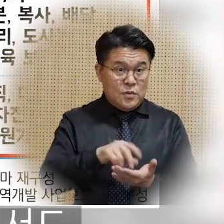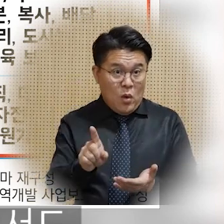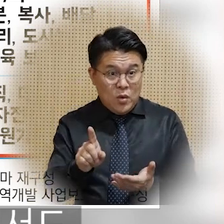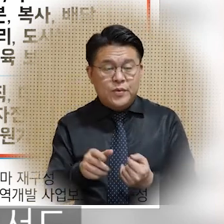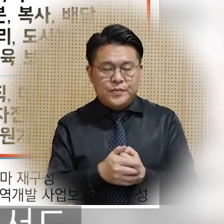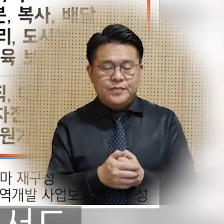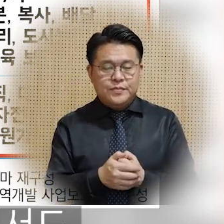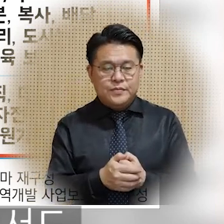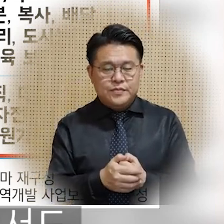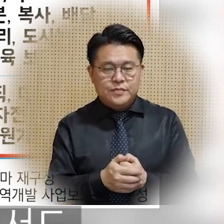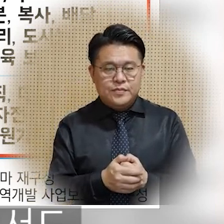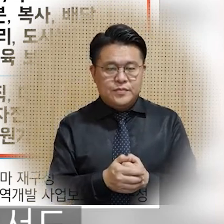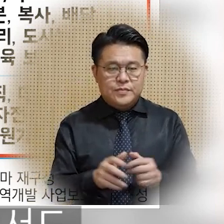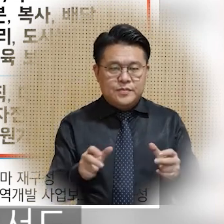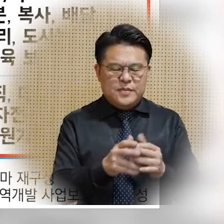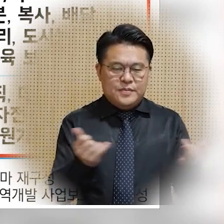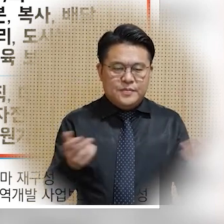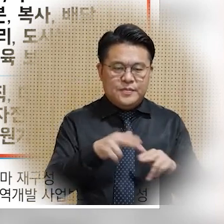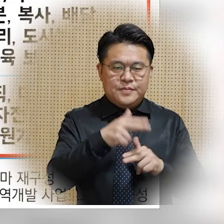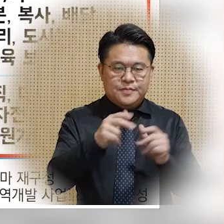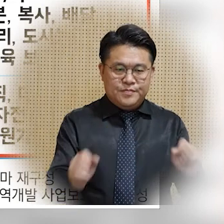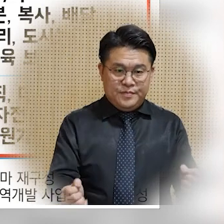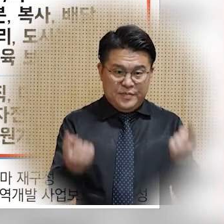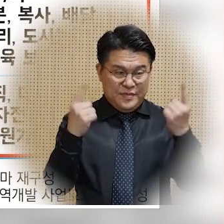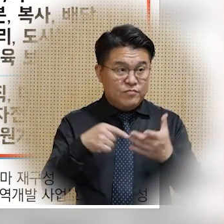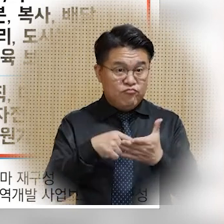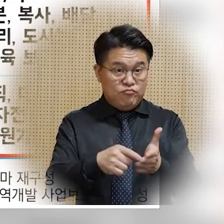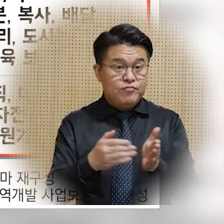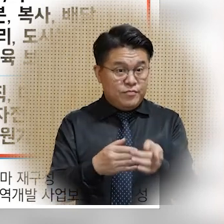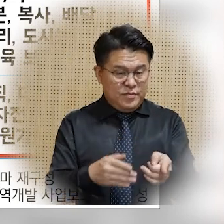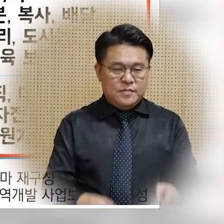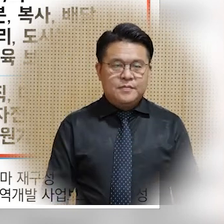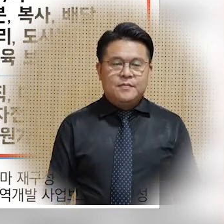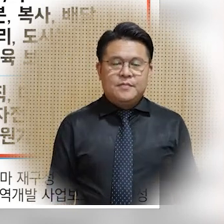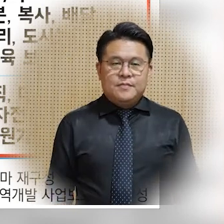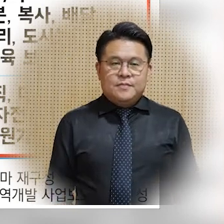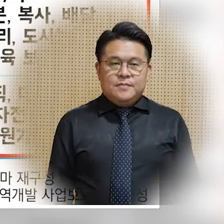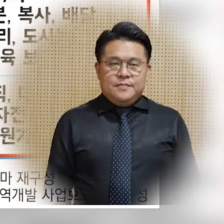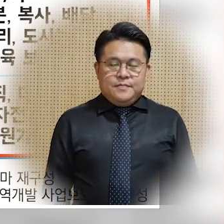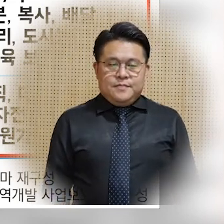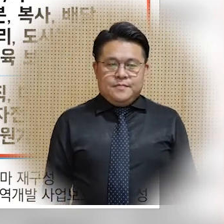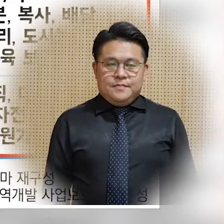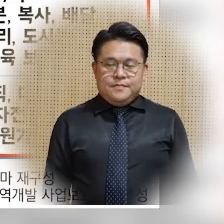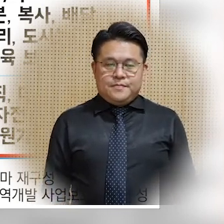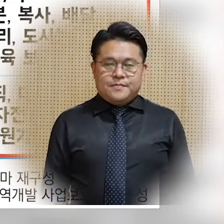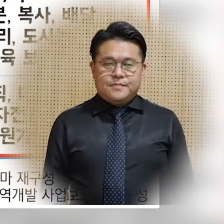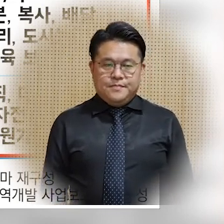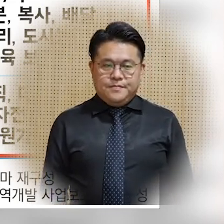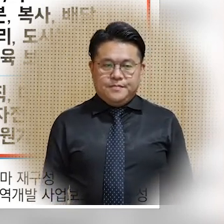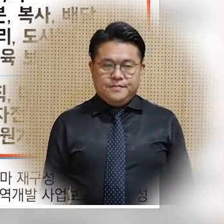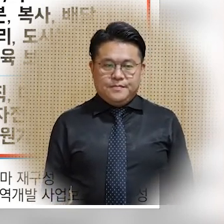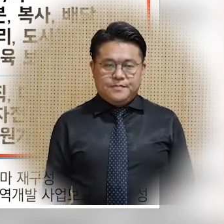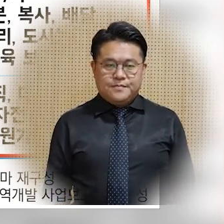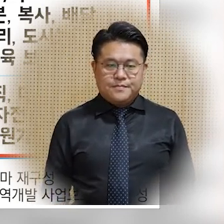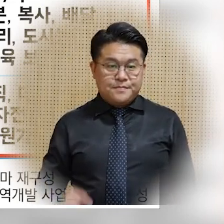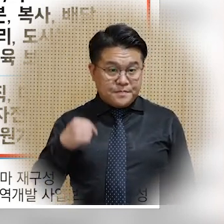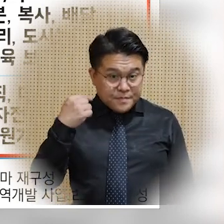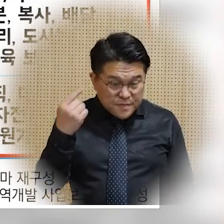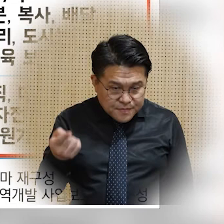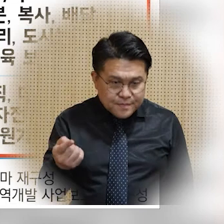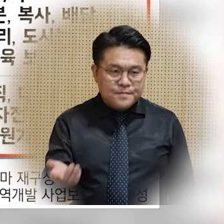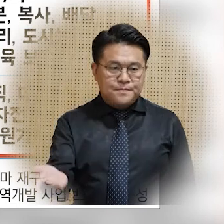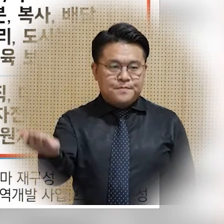학교에서 교육청에서 차원에서도 장애인 일자리 사업들이 이제 동시에 진행이 됐다라는 걸 이제 볼 수 있을 것